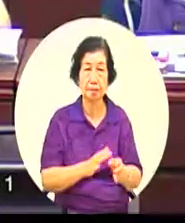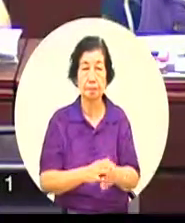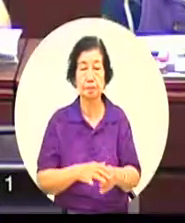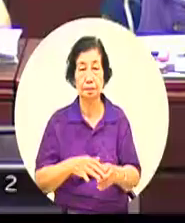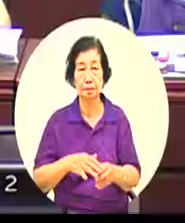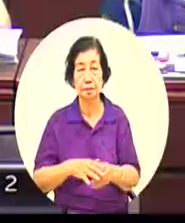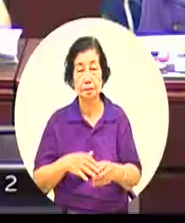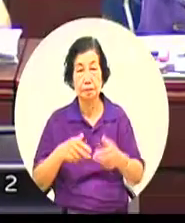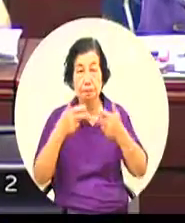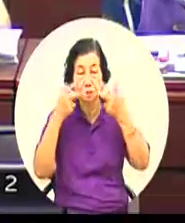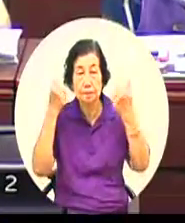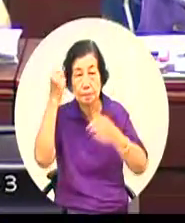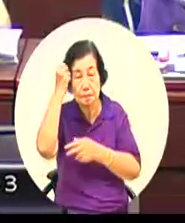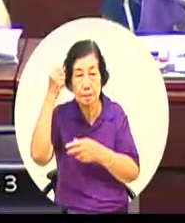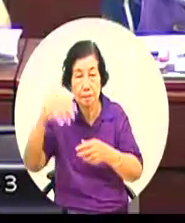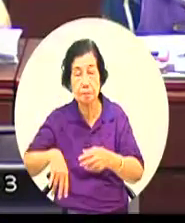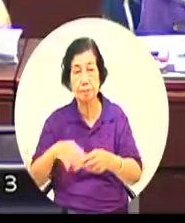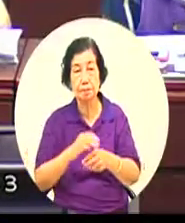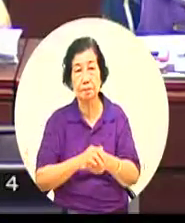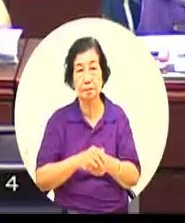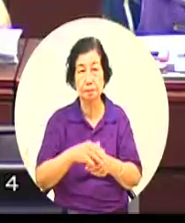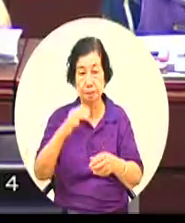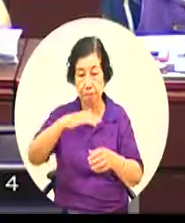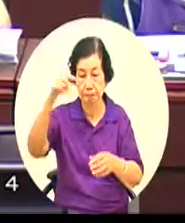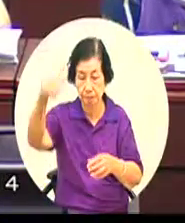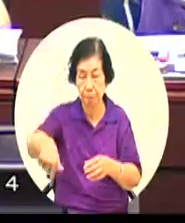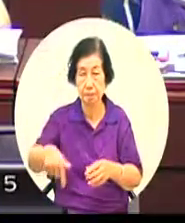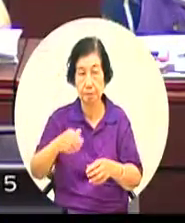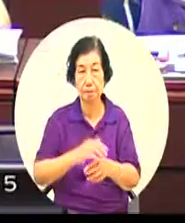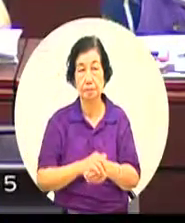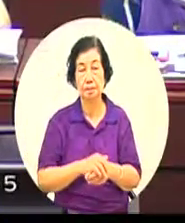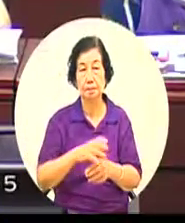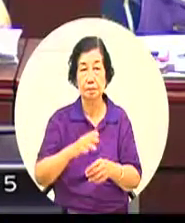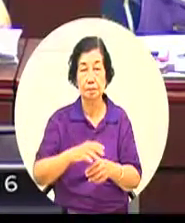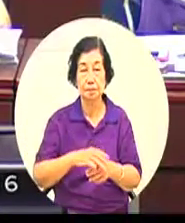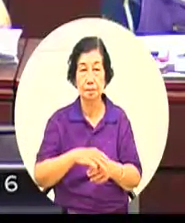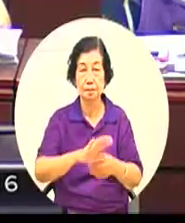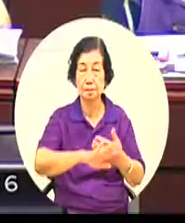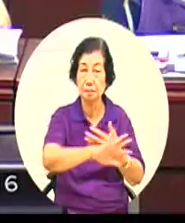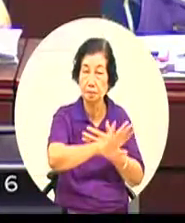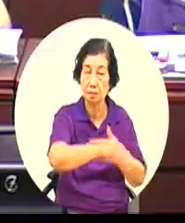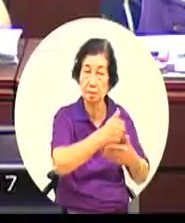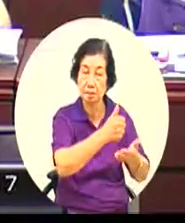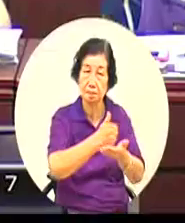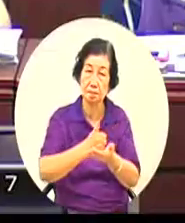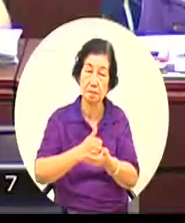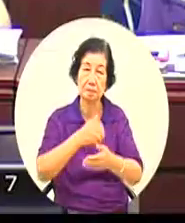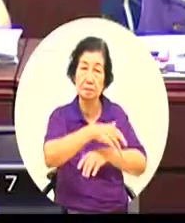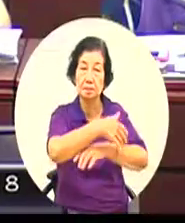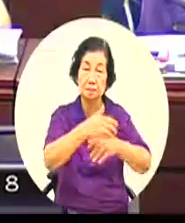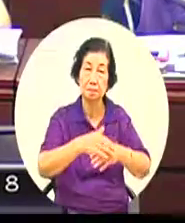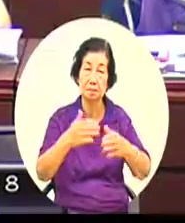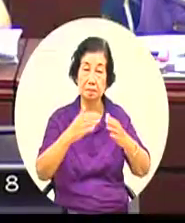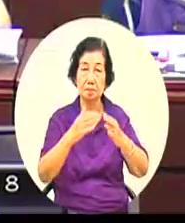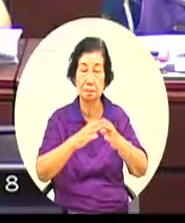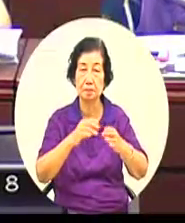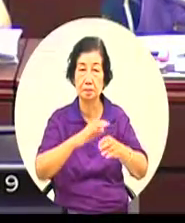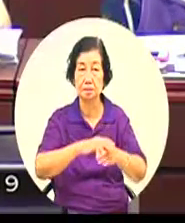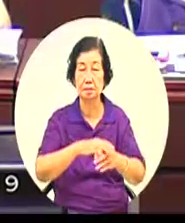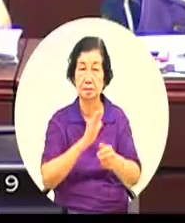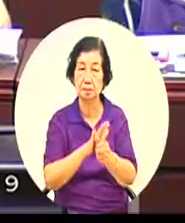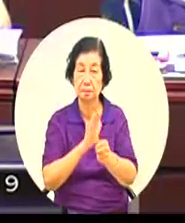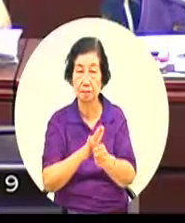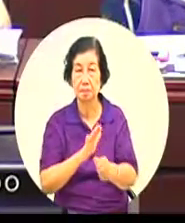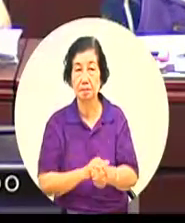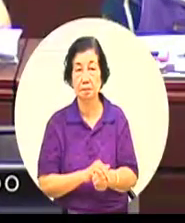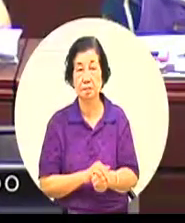山下，它不是那么容易调配的，所以有时候还要用到其他县市的资源。那目前中央原民会跟我们正在